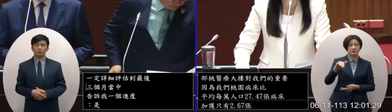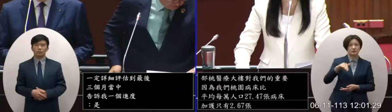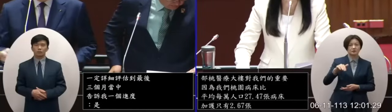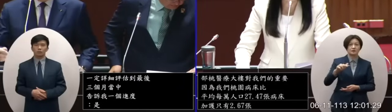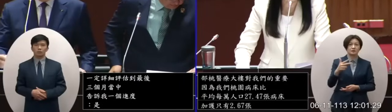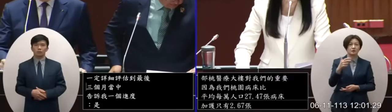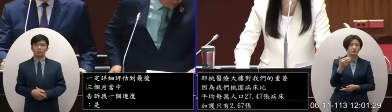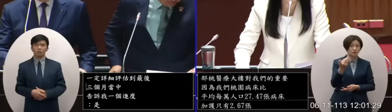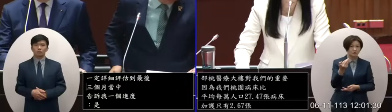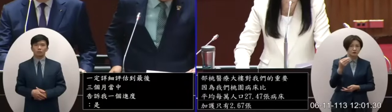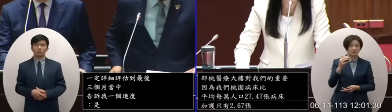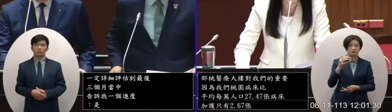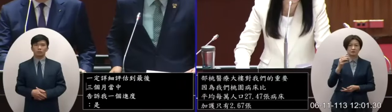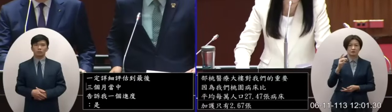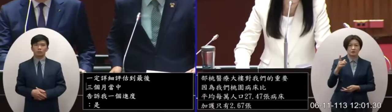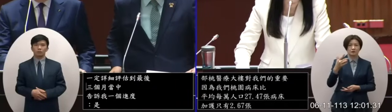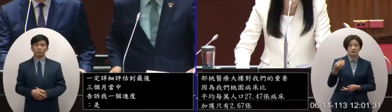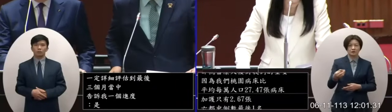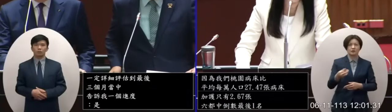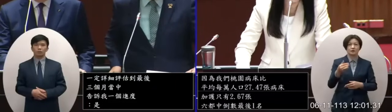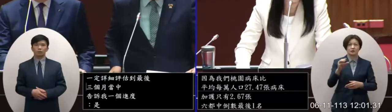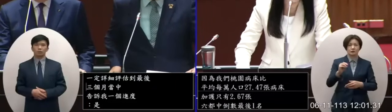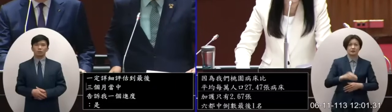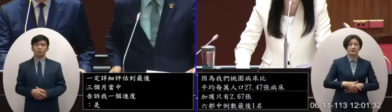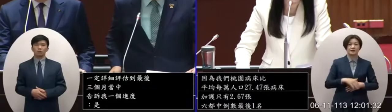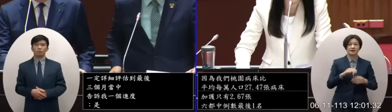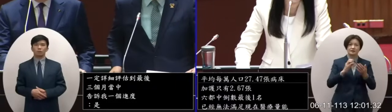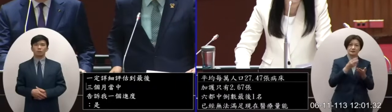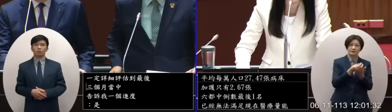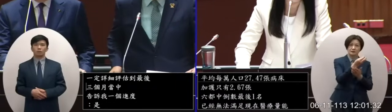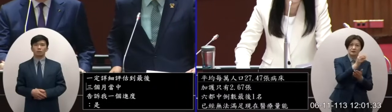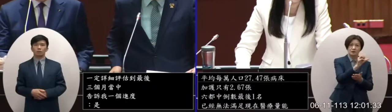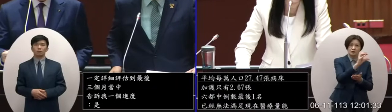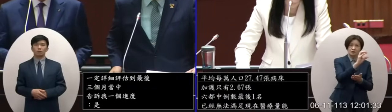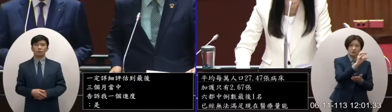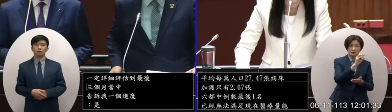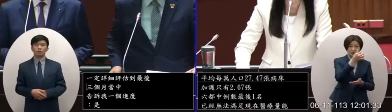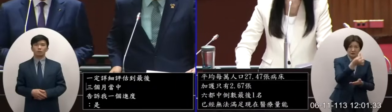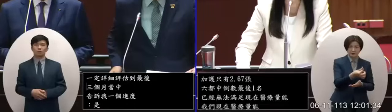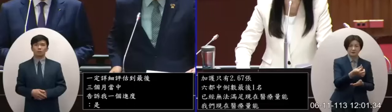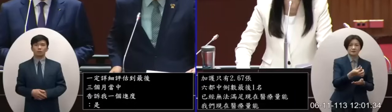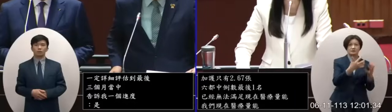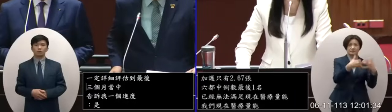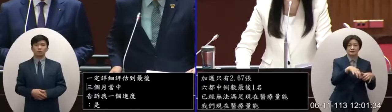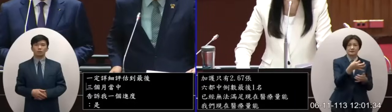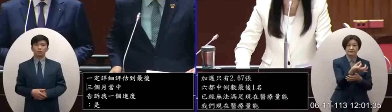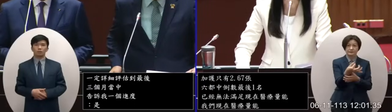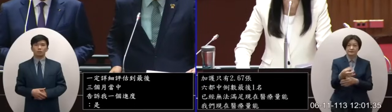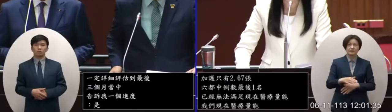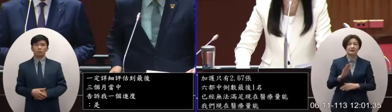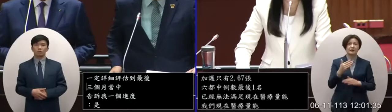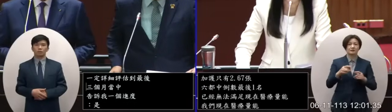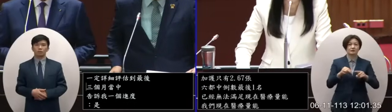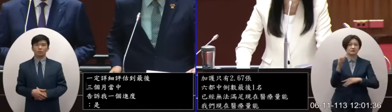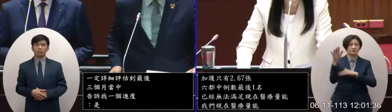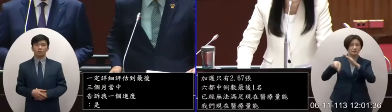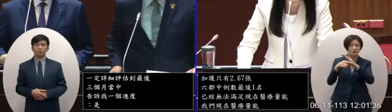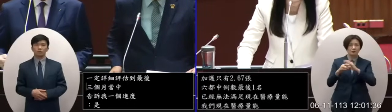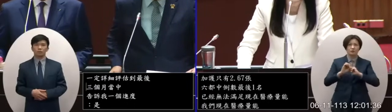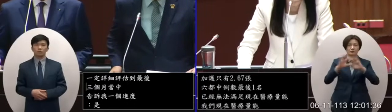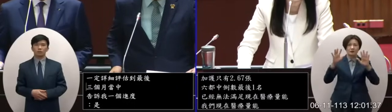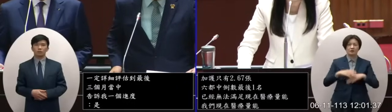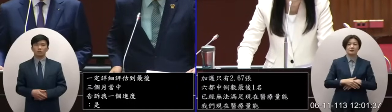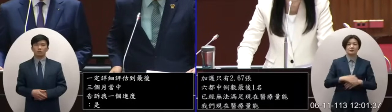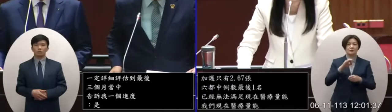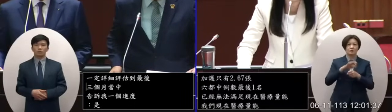85亿9672万，那工程的经费80亿哈，5亿要来购买医疗这个仪器哦，可是行政院只说要